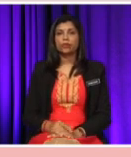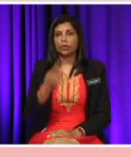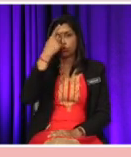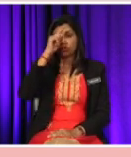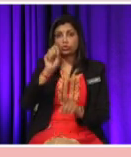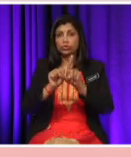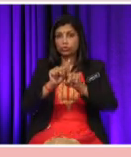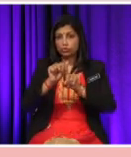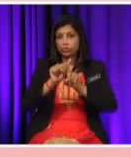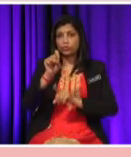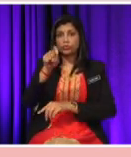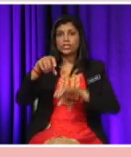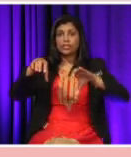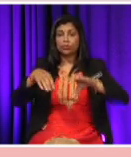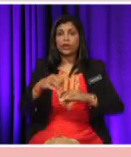jadi